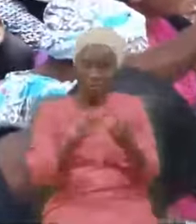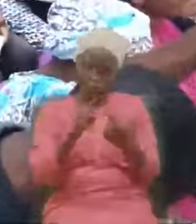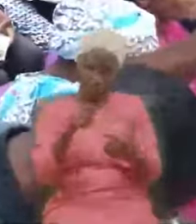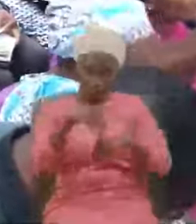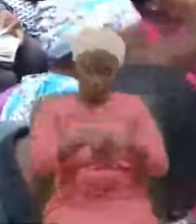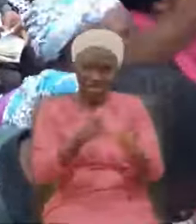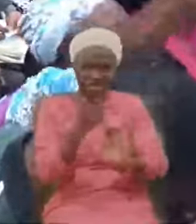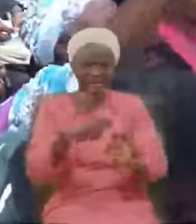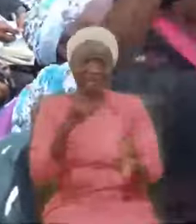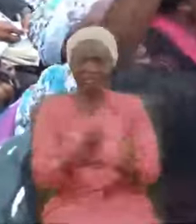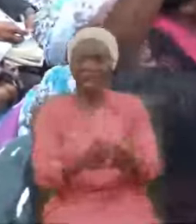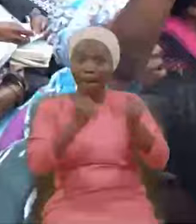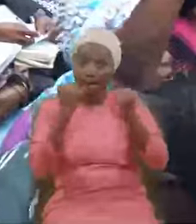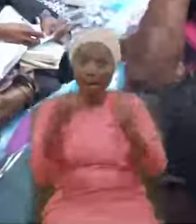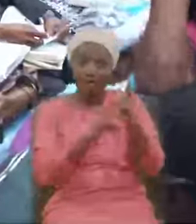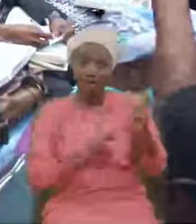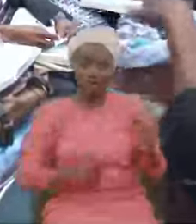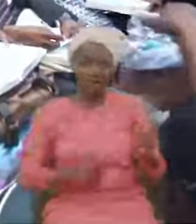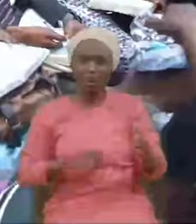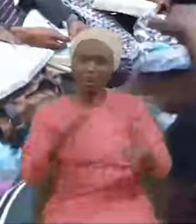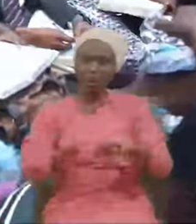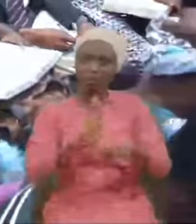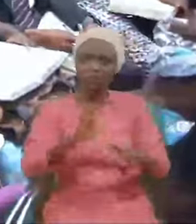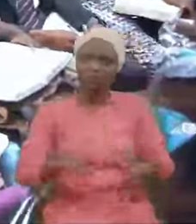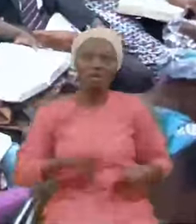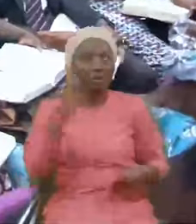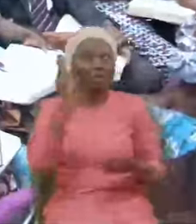La puissance du Seigneur sur votre vie ce soir.